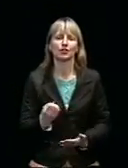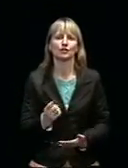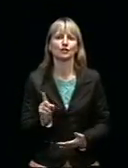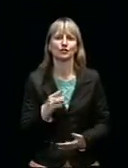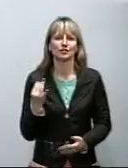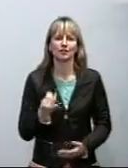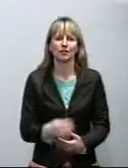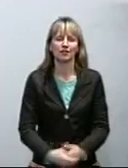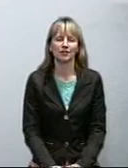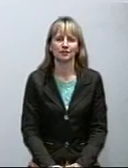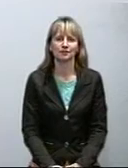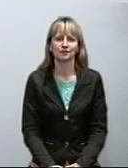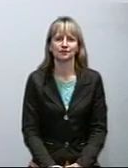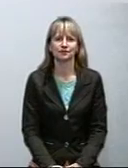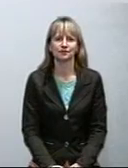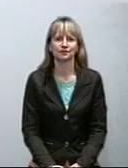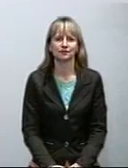дещо цікаве.